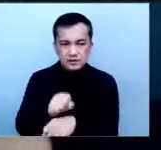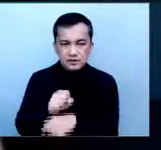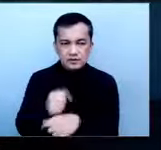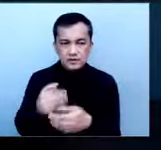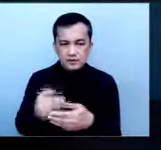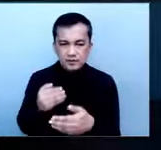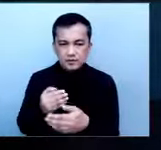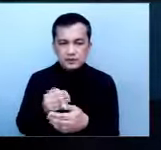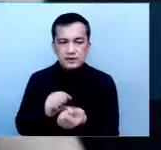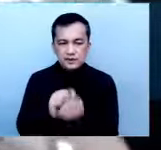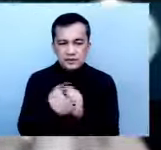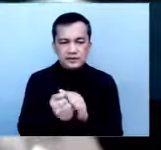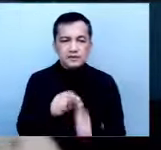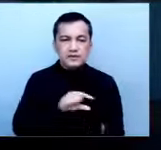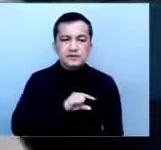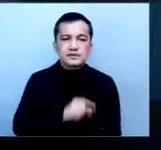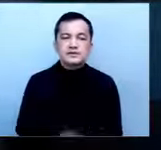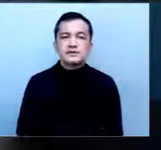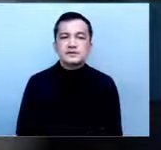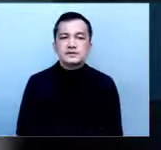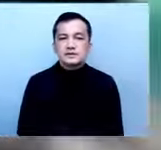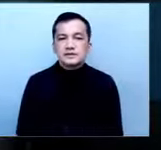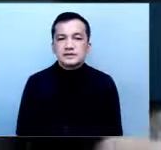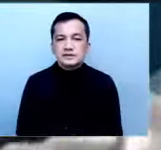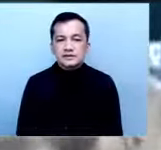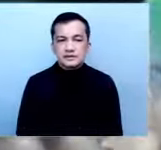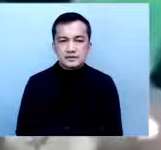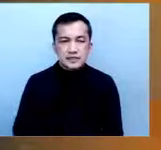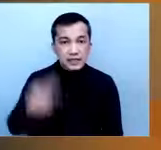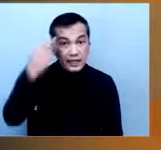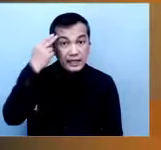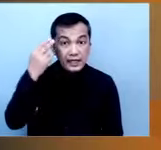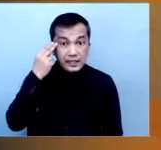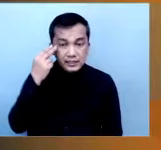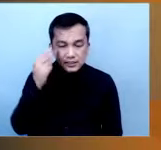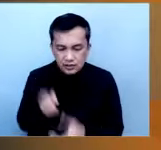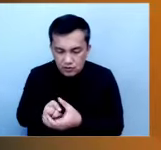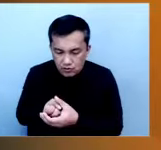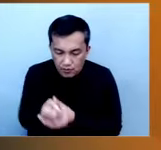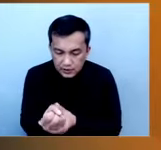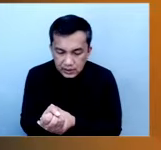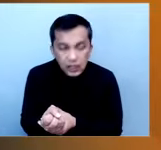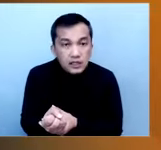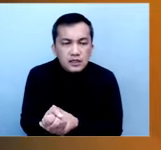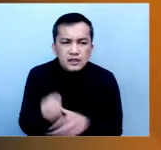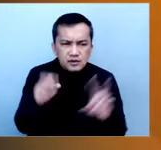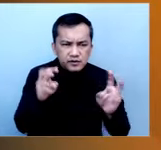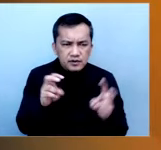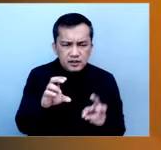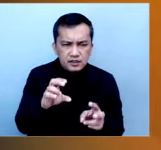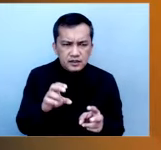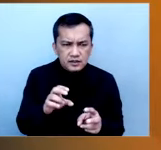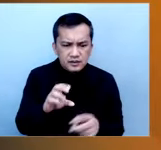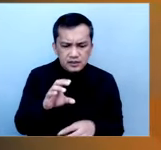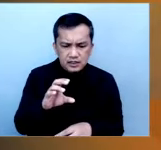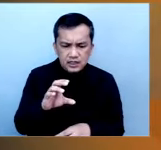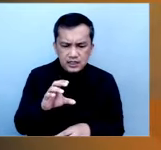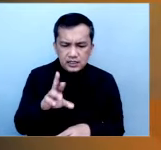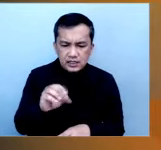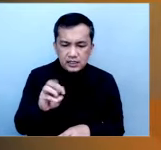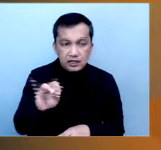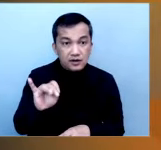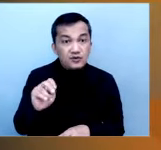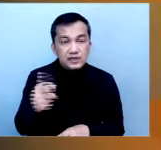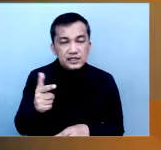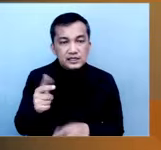maging pulis. Makalabas na po yung ulo ng bata natin, kung tawagin po sa medical ay crowning na po yung